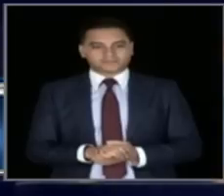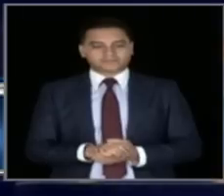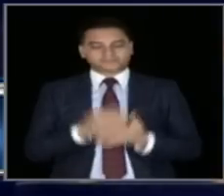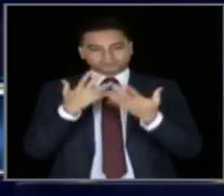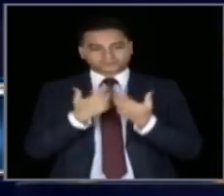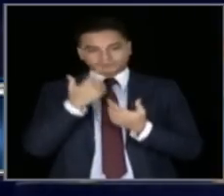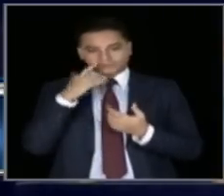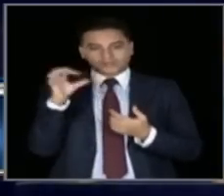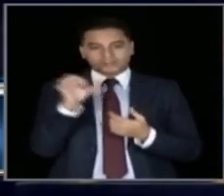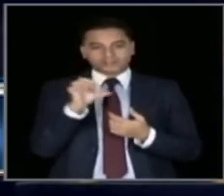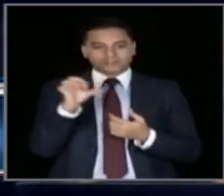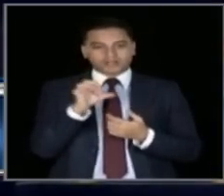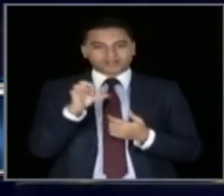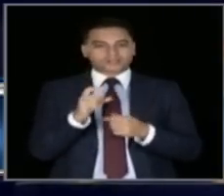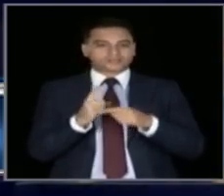حل مسألة الآتية: